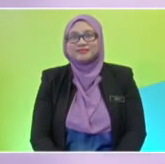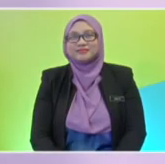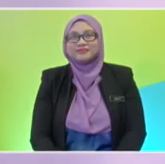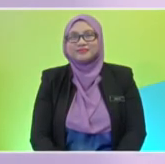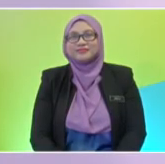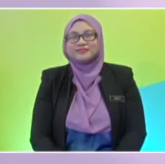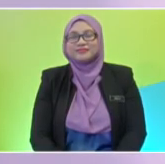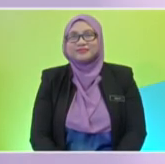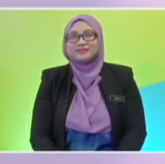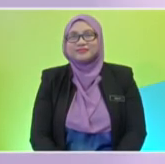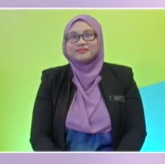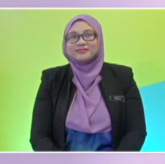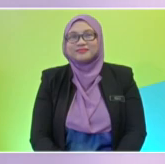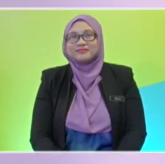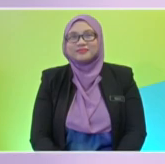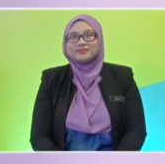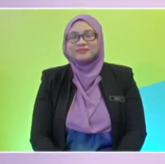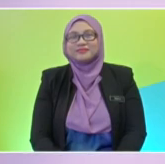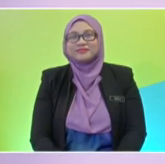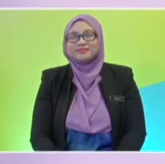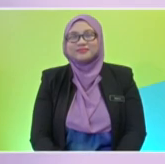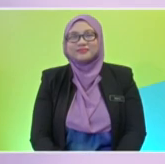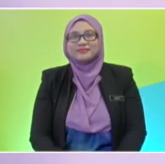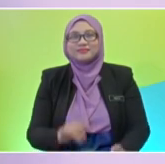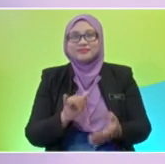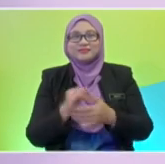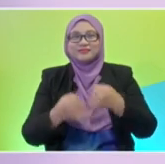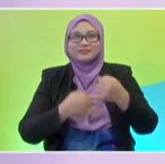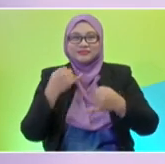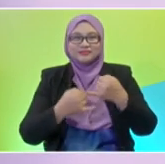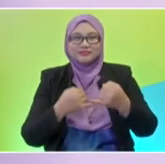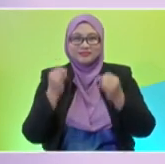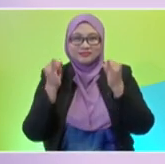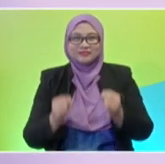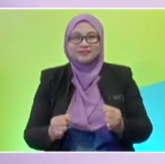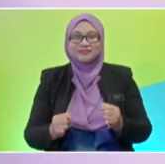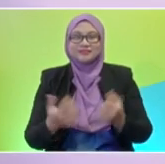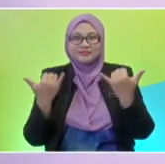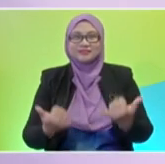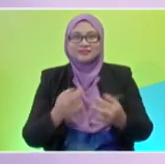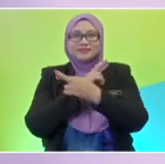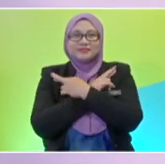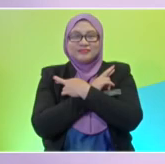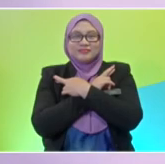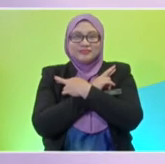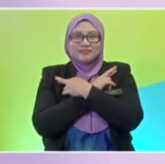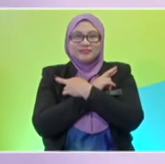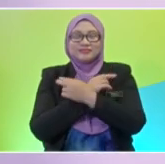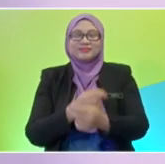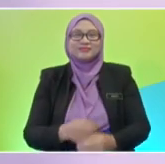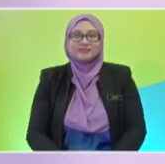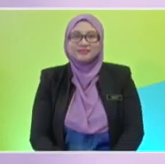itu adalah kejayaan seorang Ihsan menjadi seorang usaha yang berjaya tetapi sekarang ini kita tidak perlu melihat dulu teruskan bersama